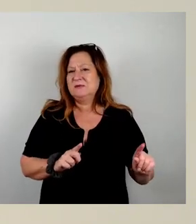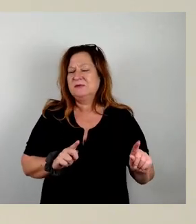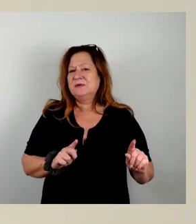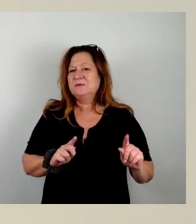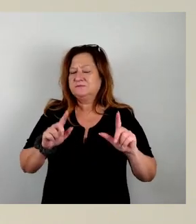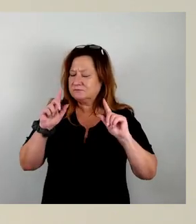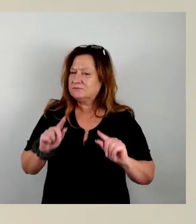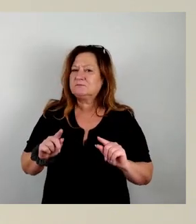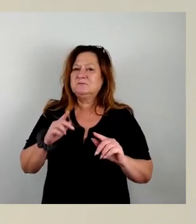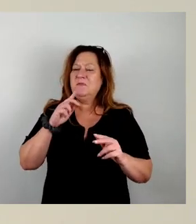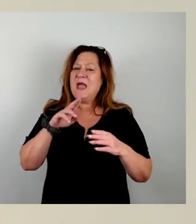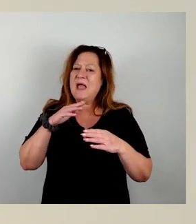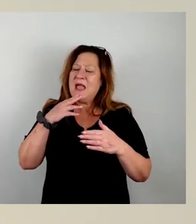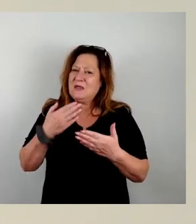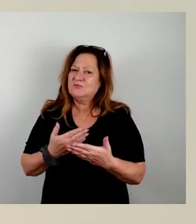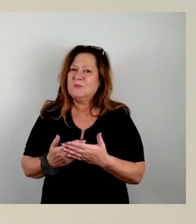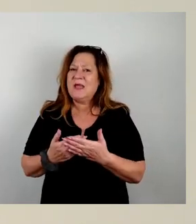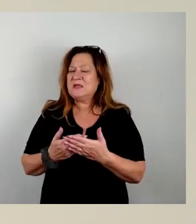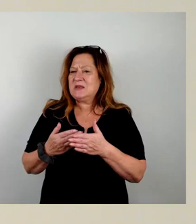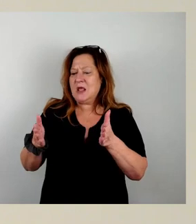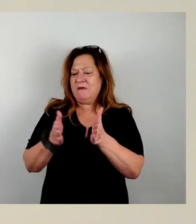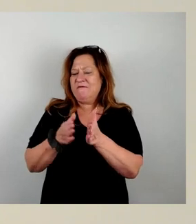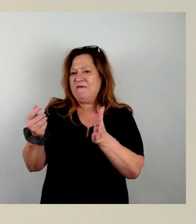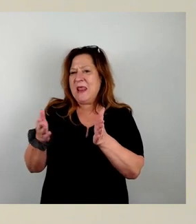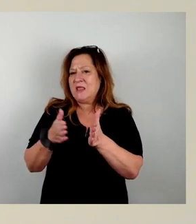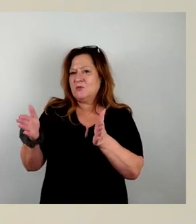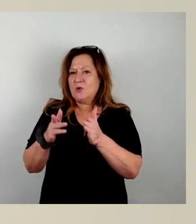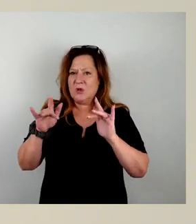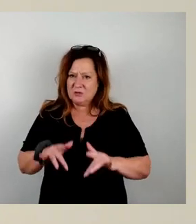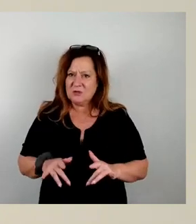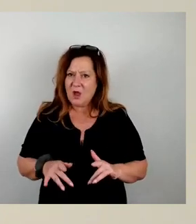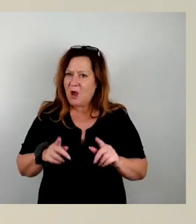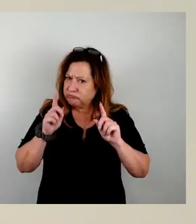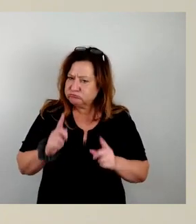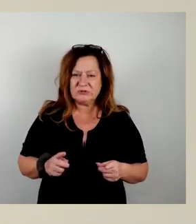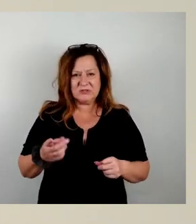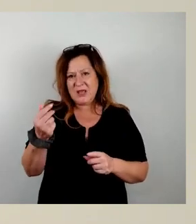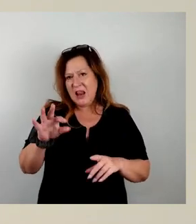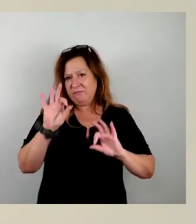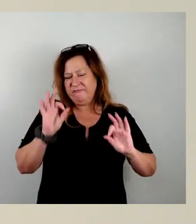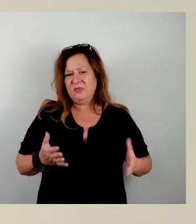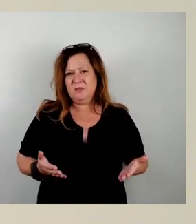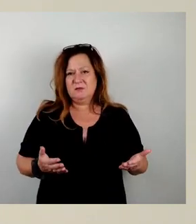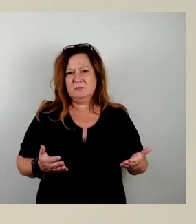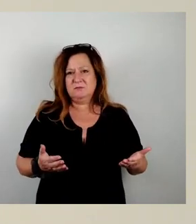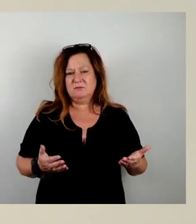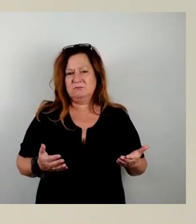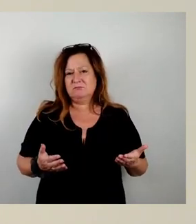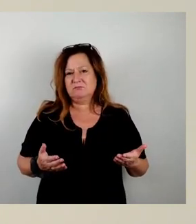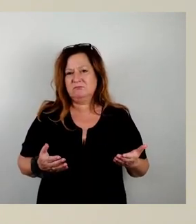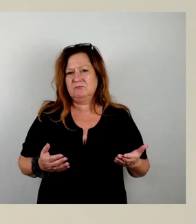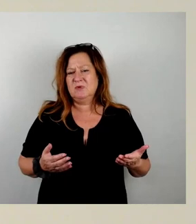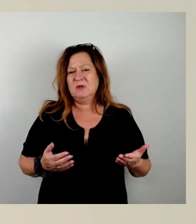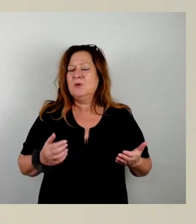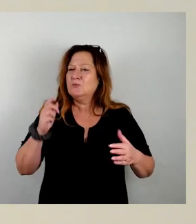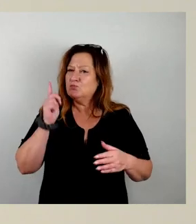eine Riesenlücke, die wir noch zusammenbringen müssen, um überhaupt, ich wiederhole mir das nochmal,